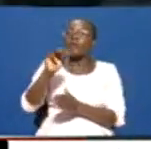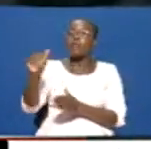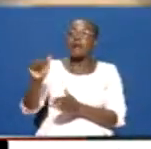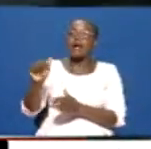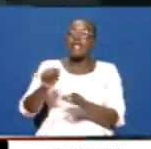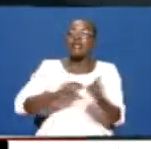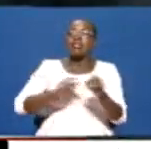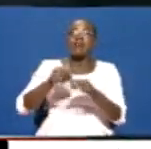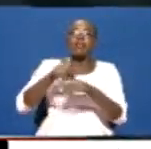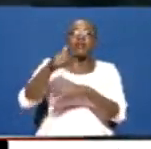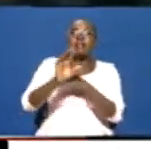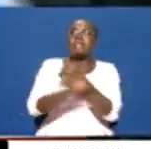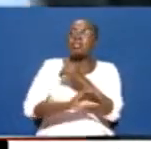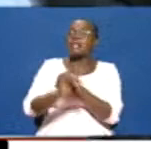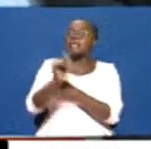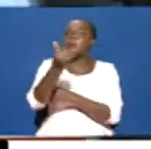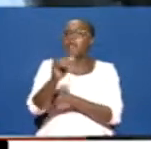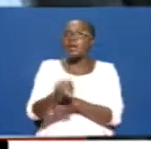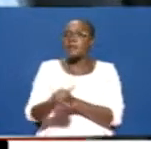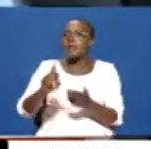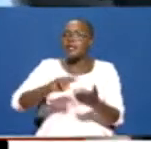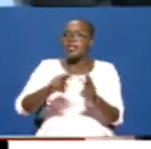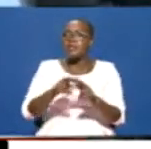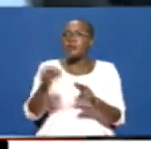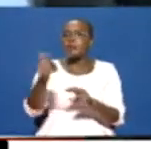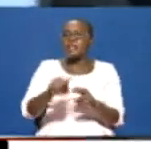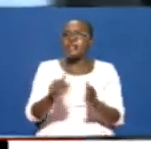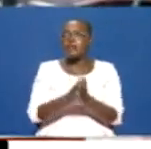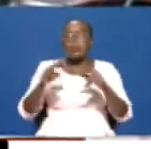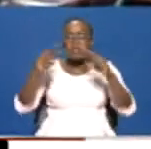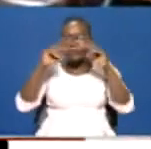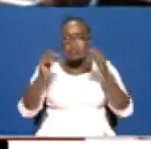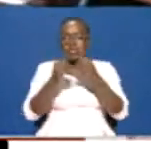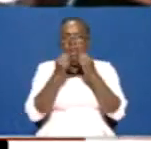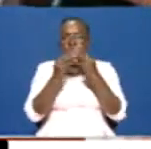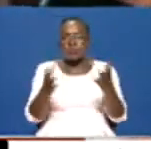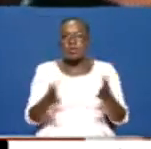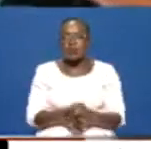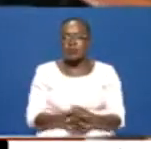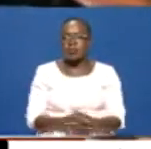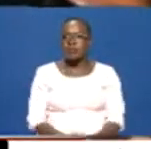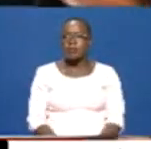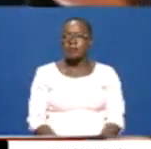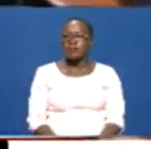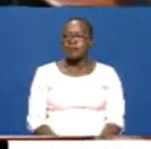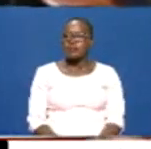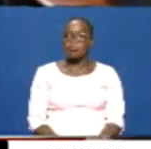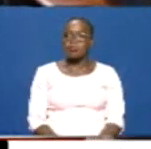nchi hii na hana uhusiano wote na magaidi. Khalid Abdullahi, Darubini.